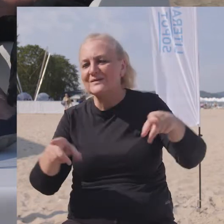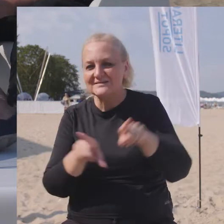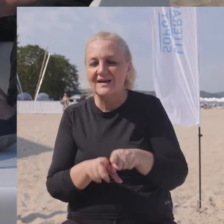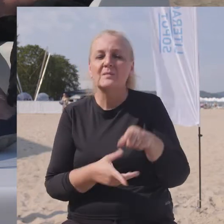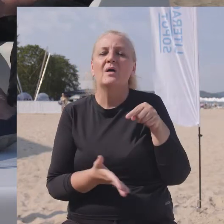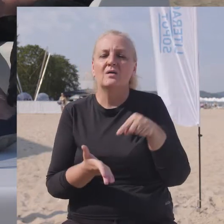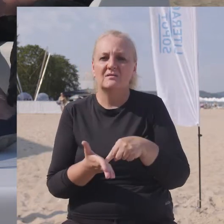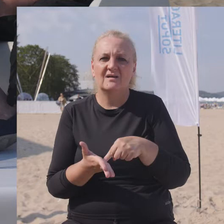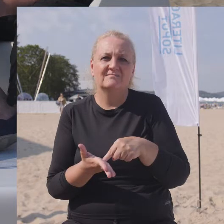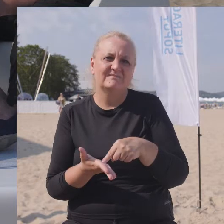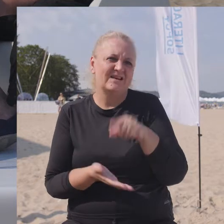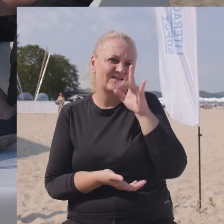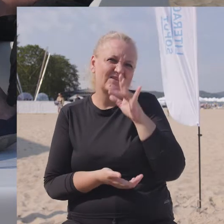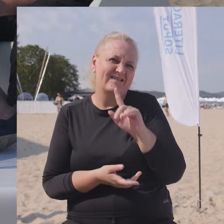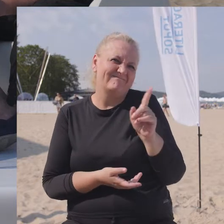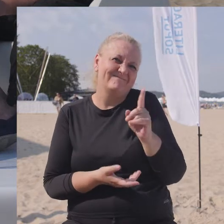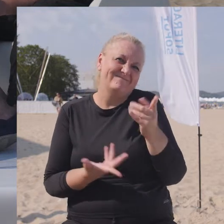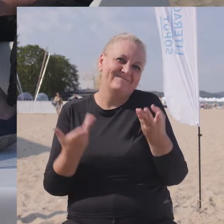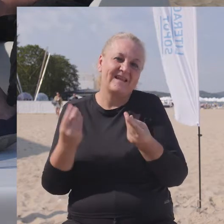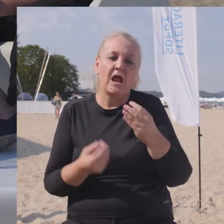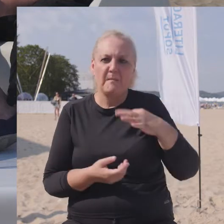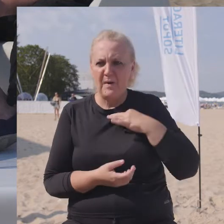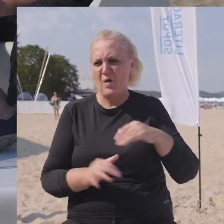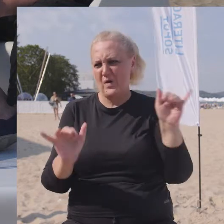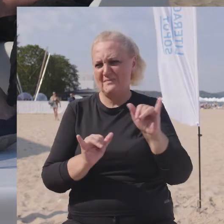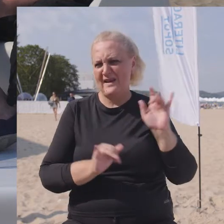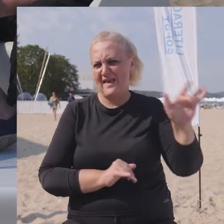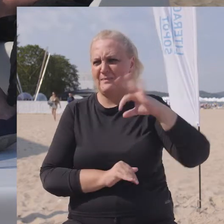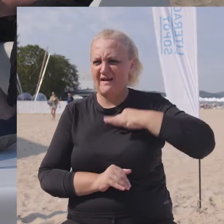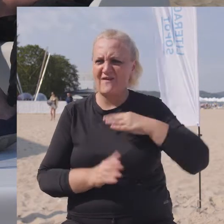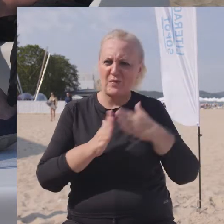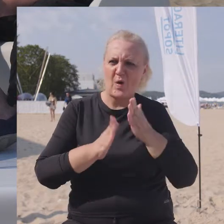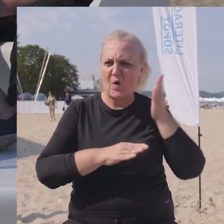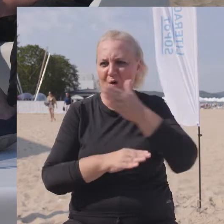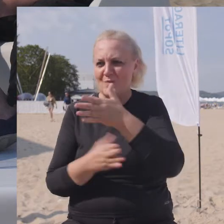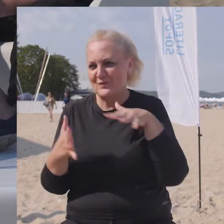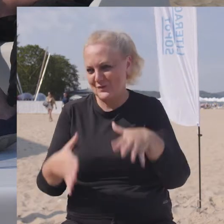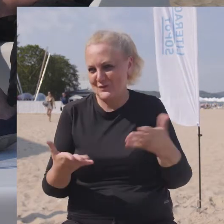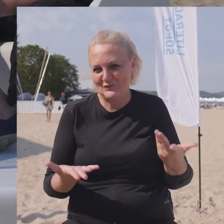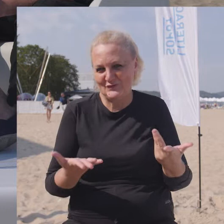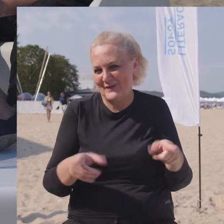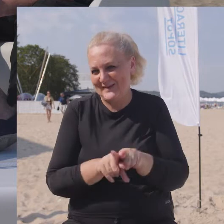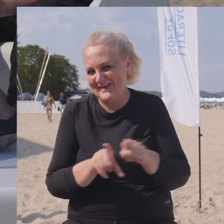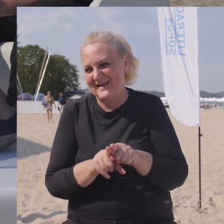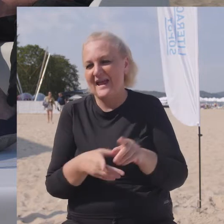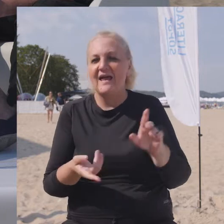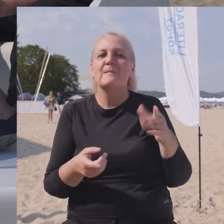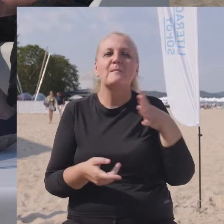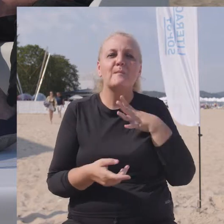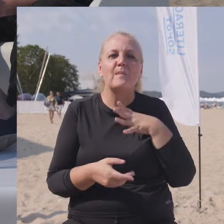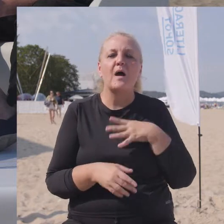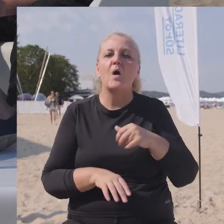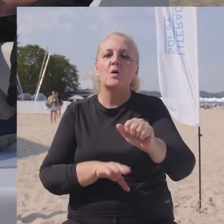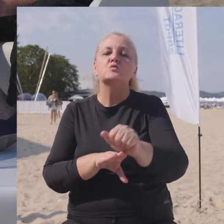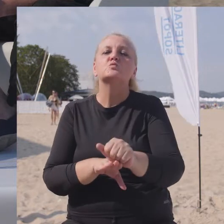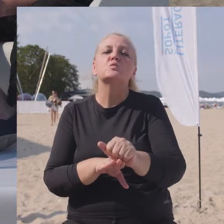nie sądzę, że był szary, jak tam się szlajali po jakichś prywatkach i próbowali, nie wiem, według przekroju zafarbować pepegi